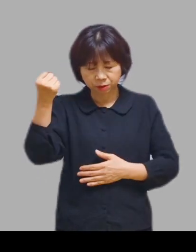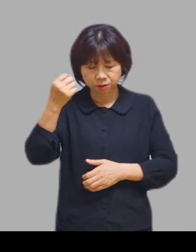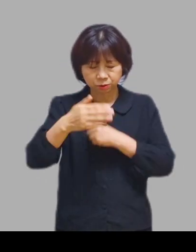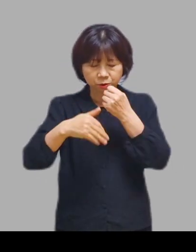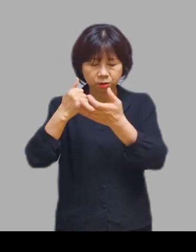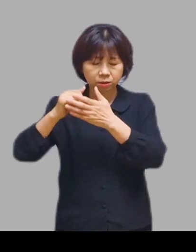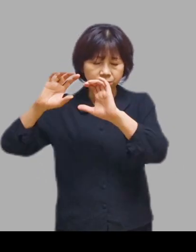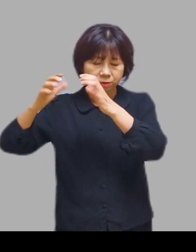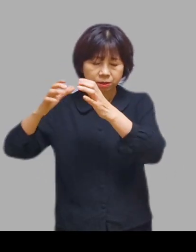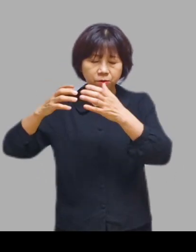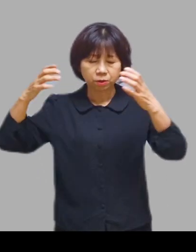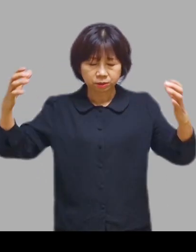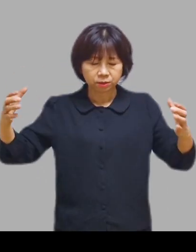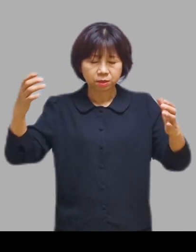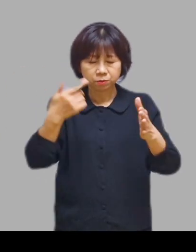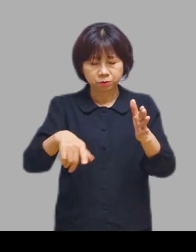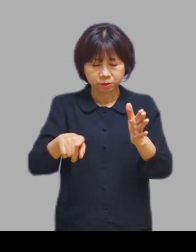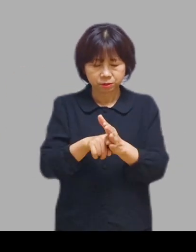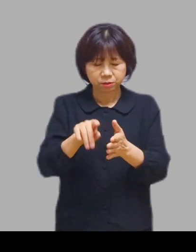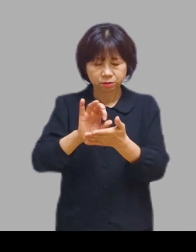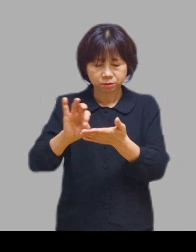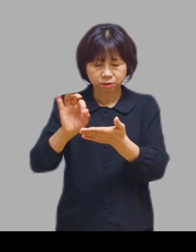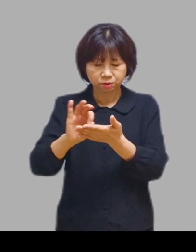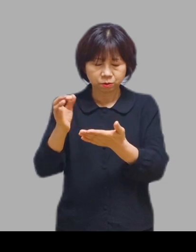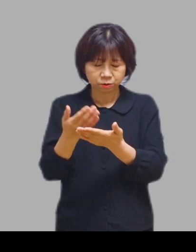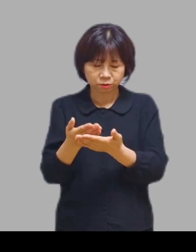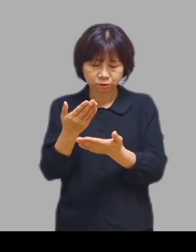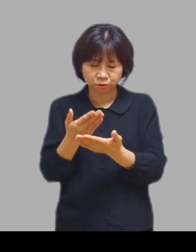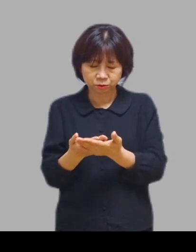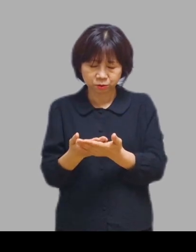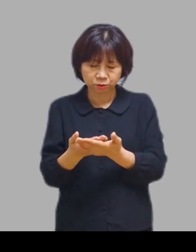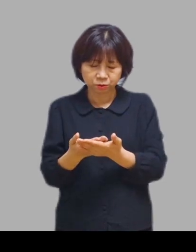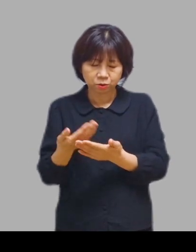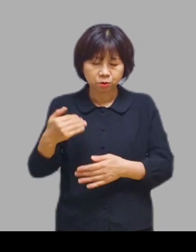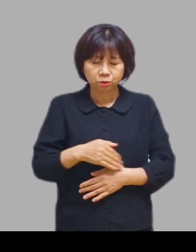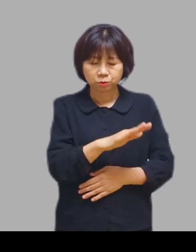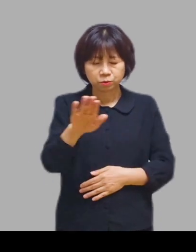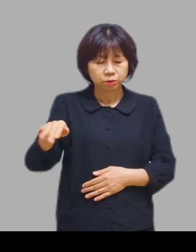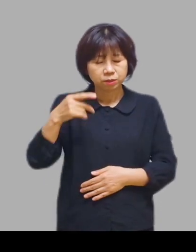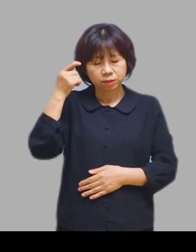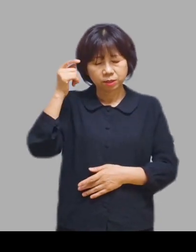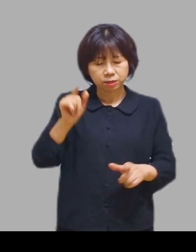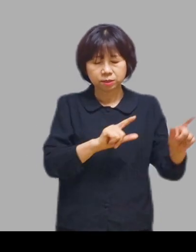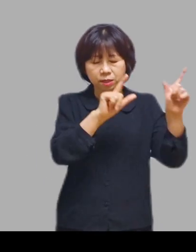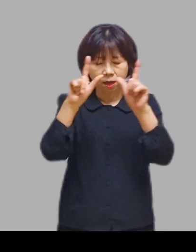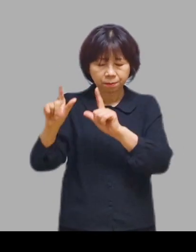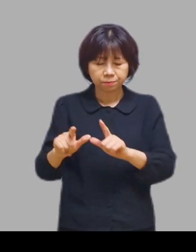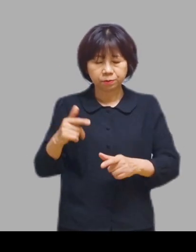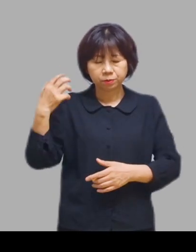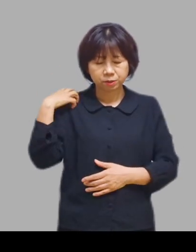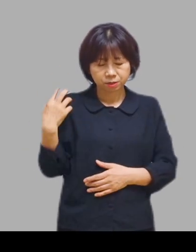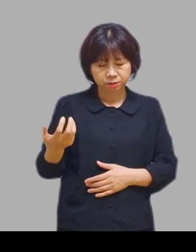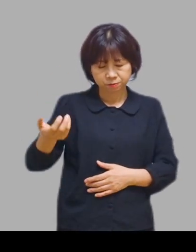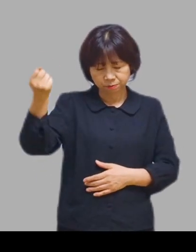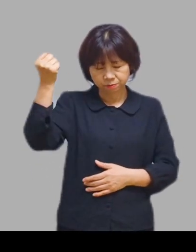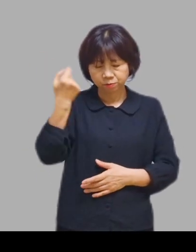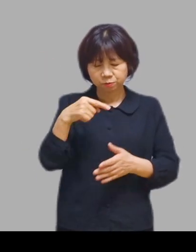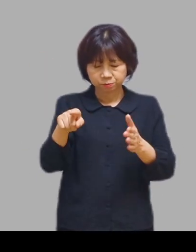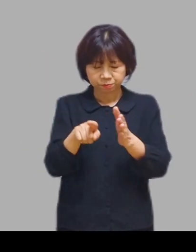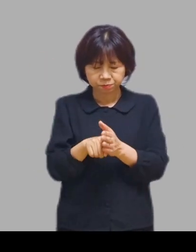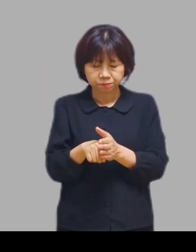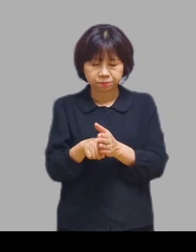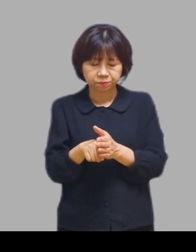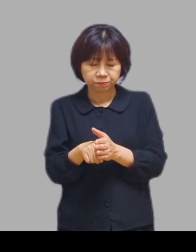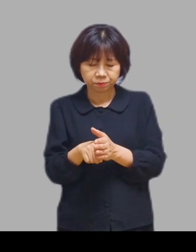나라 확장을 위해서 사용되게 해주시며 우리의 삶도 하나님이 책임져 주실 줄